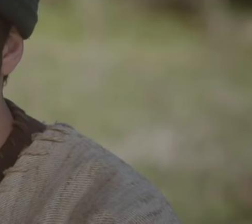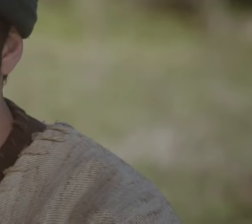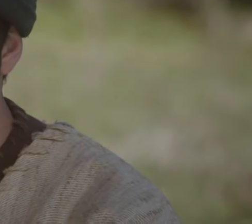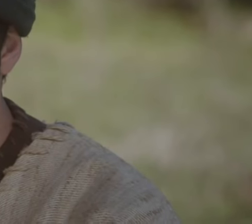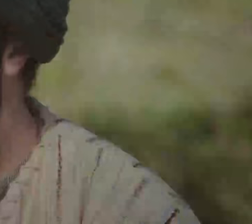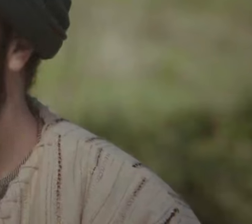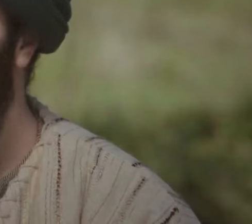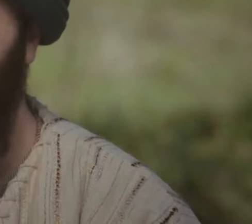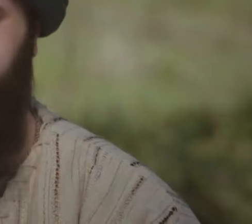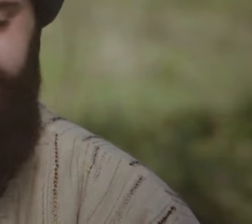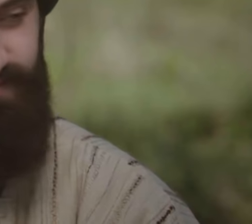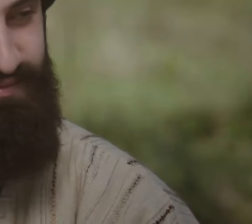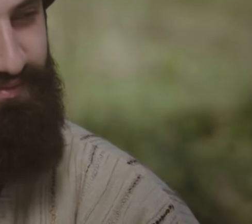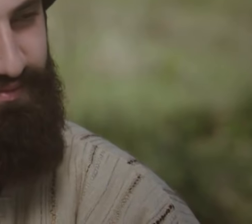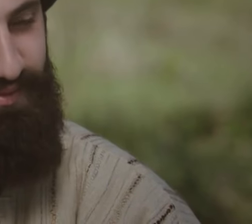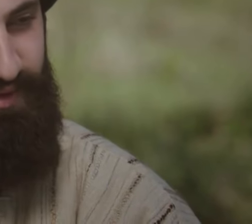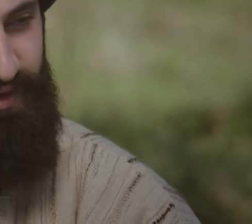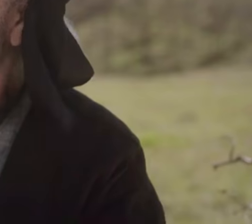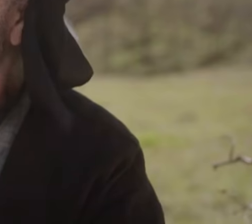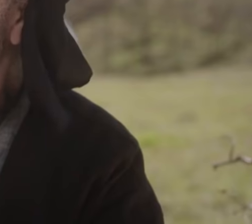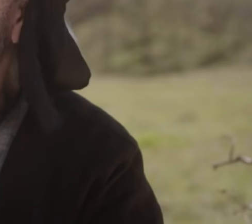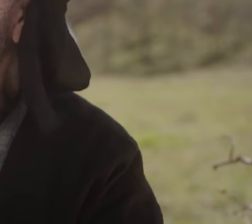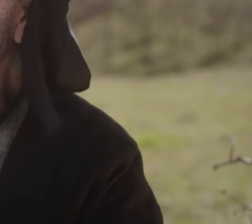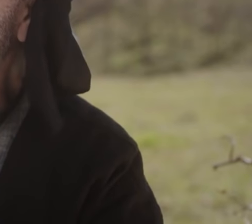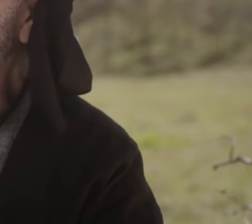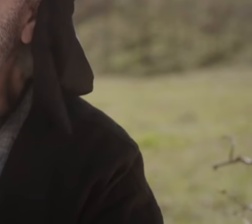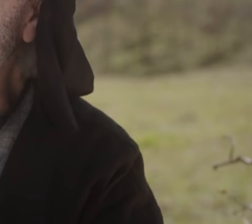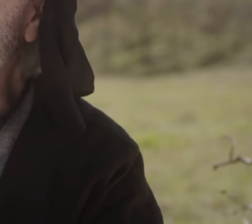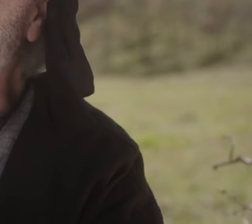Hayami etkilenmiş ifadesiyle tebessüm ederek kafa sallıyor.